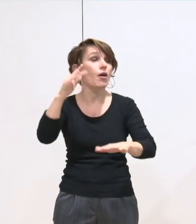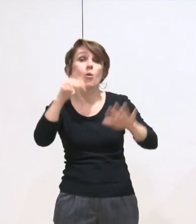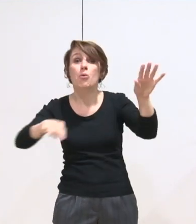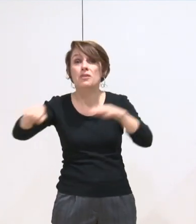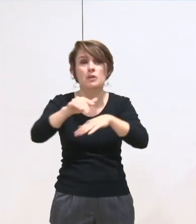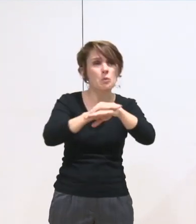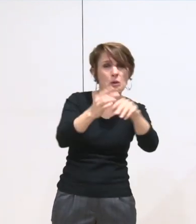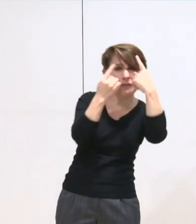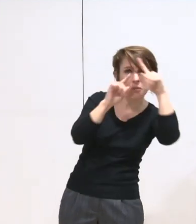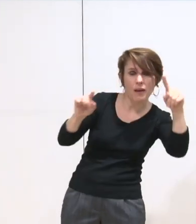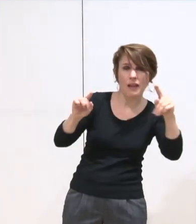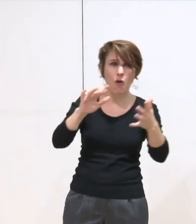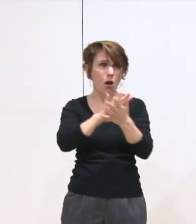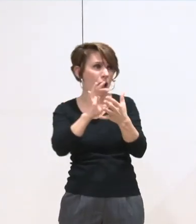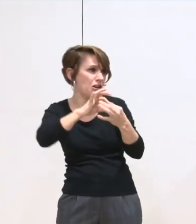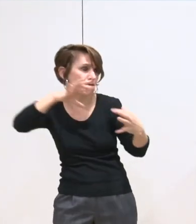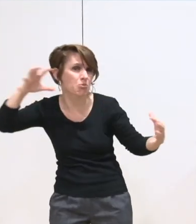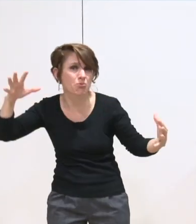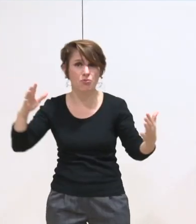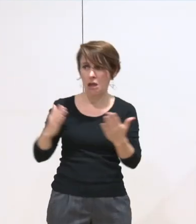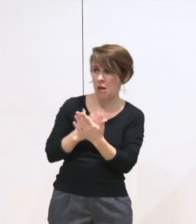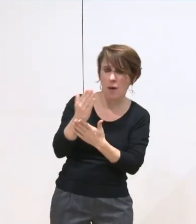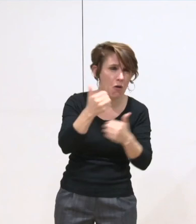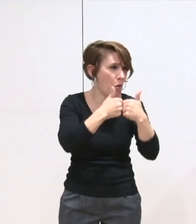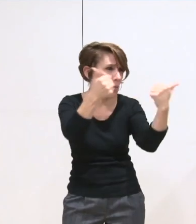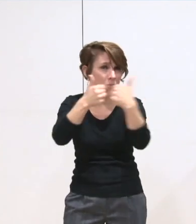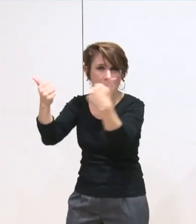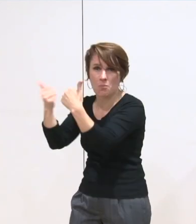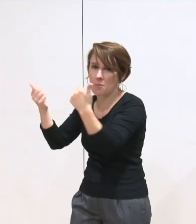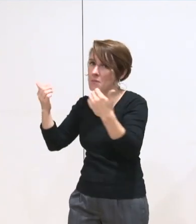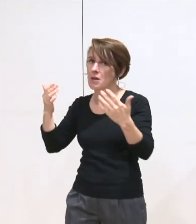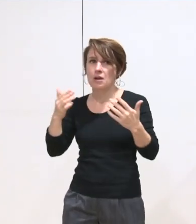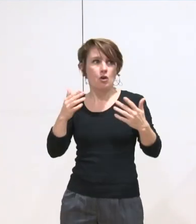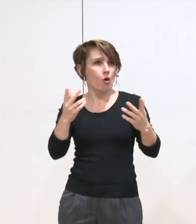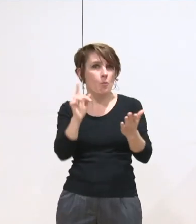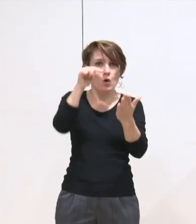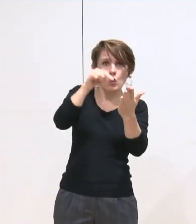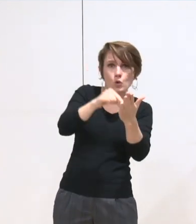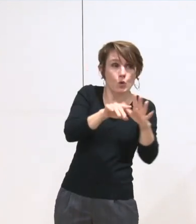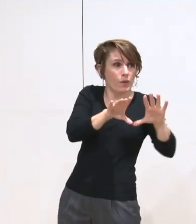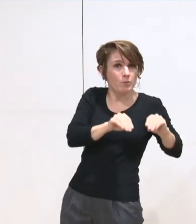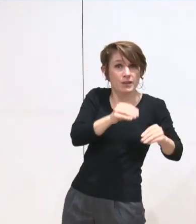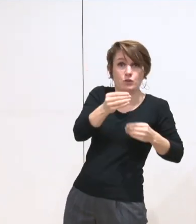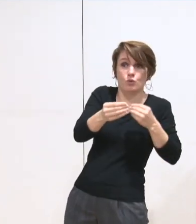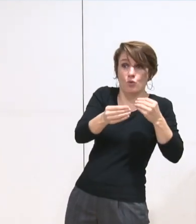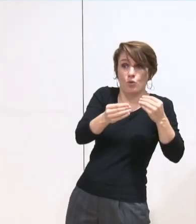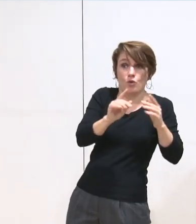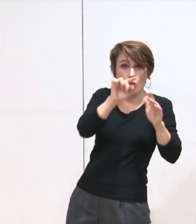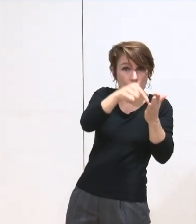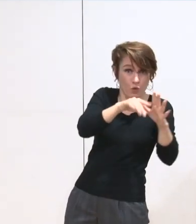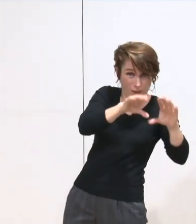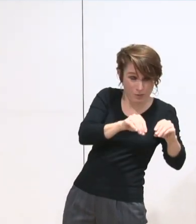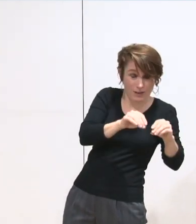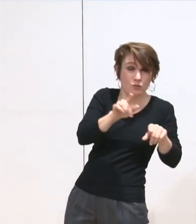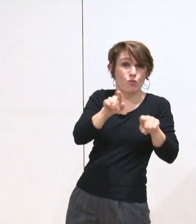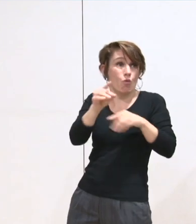de culture, de génération, de trajectoire, notre lieu de résistance et de résidence, et